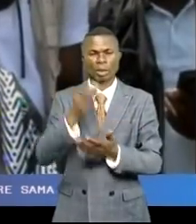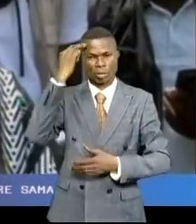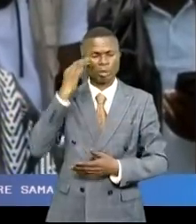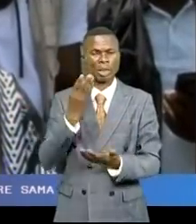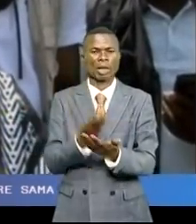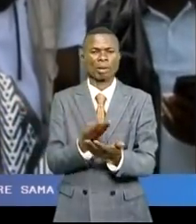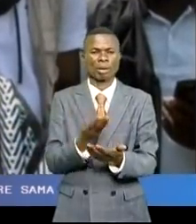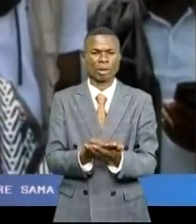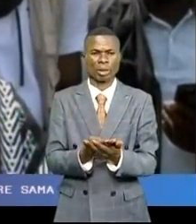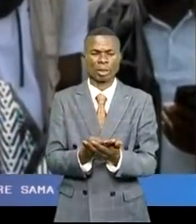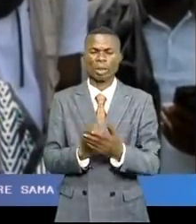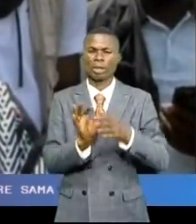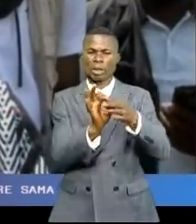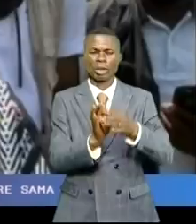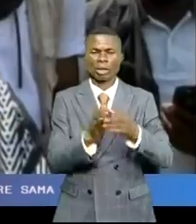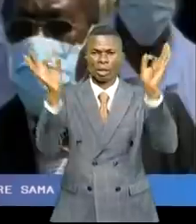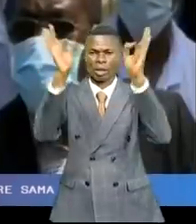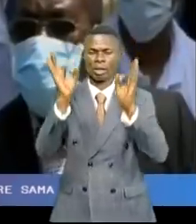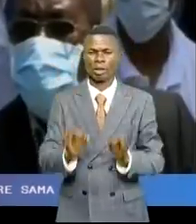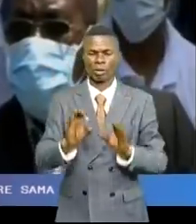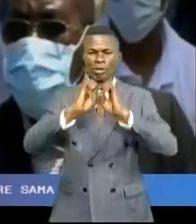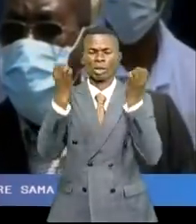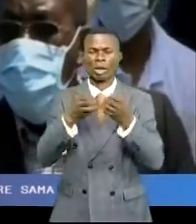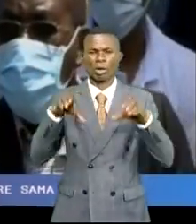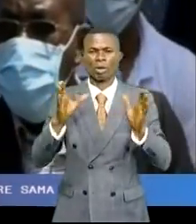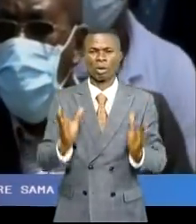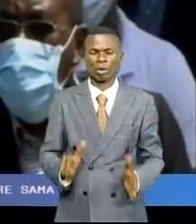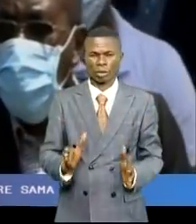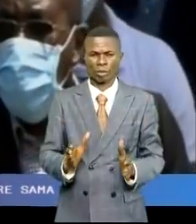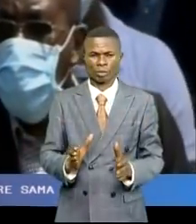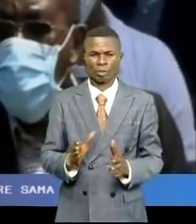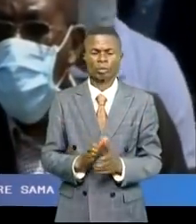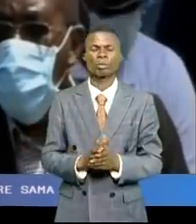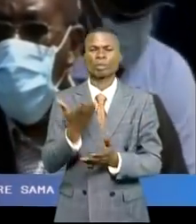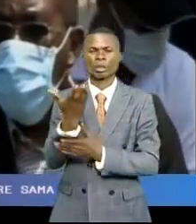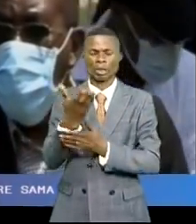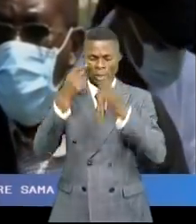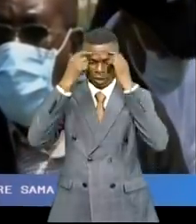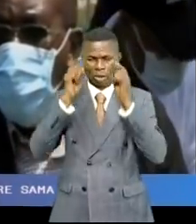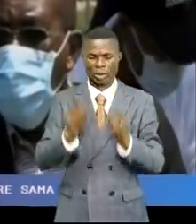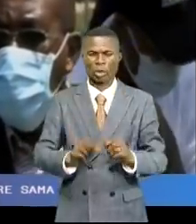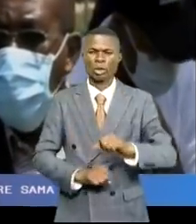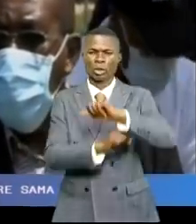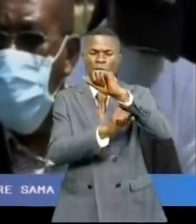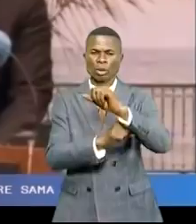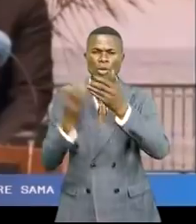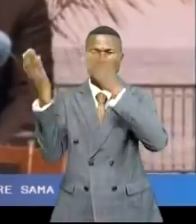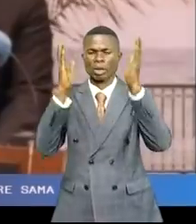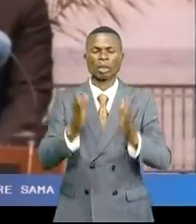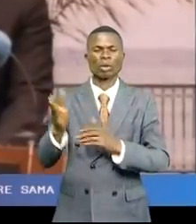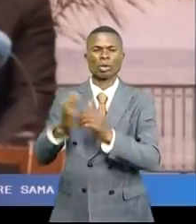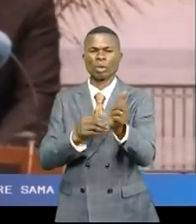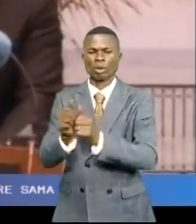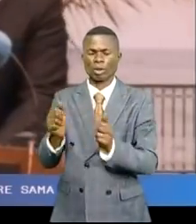budget, en partenariat avec la Fédération des entreprises du Congo, ont été invités à prendre des mesures pour soutenir les commerces détruits par